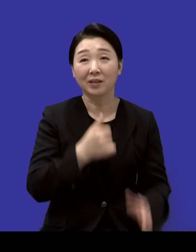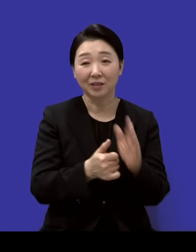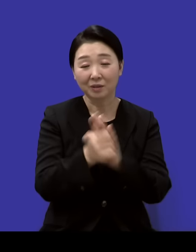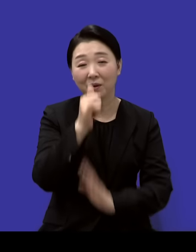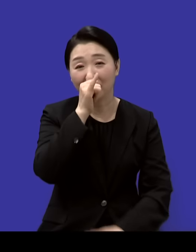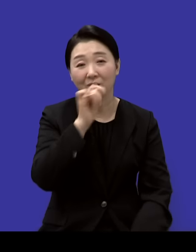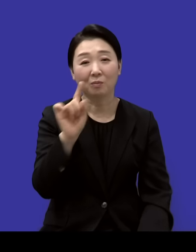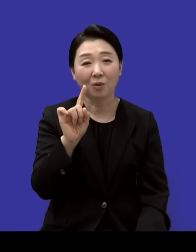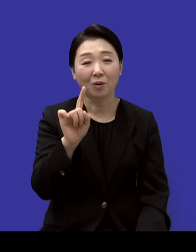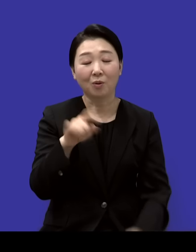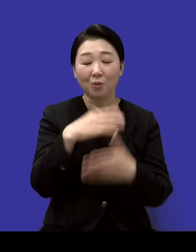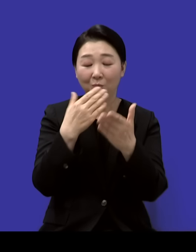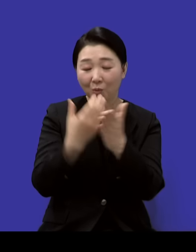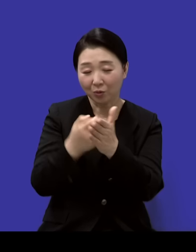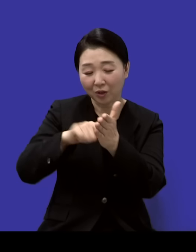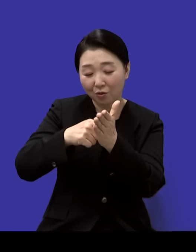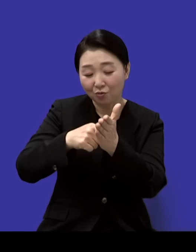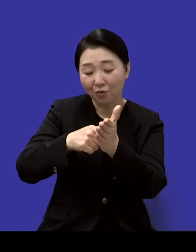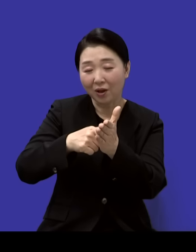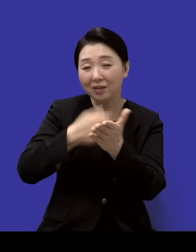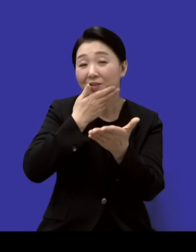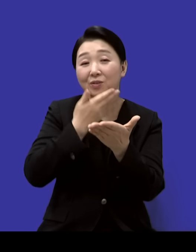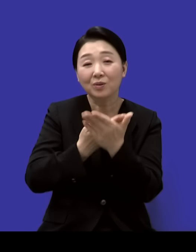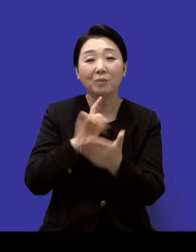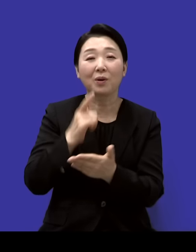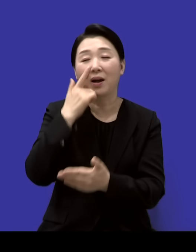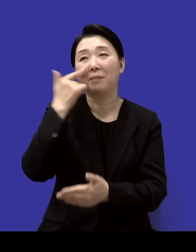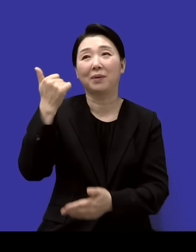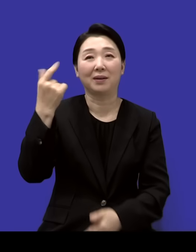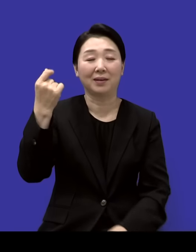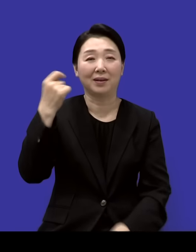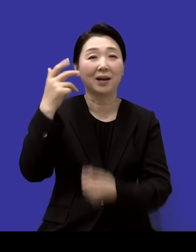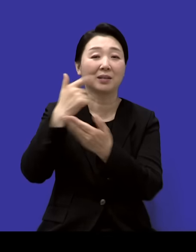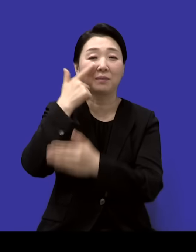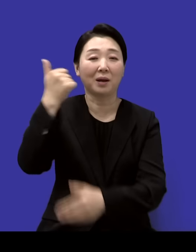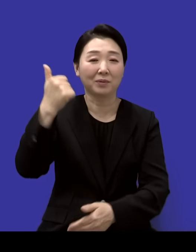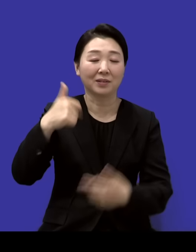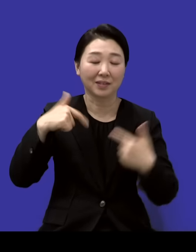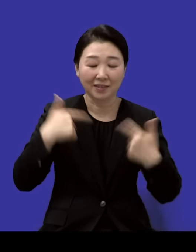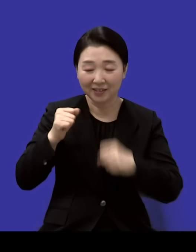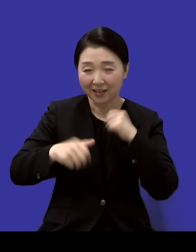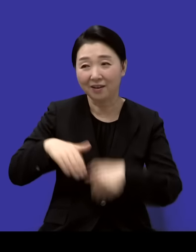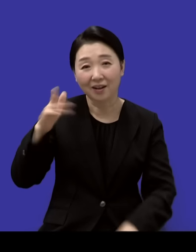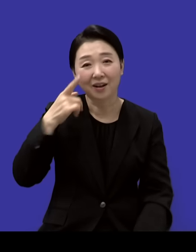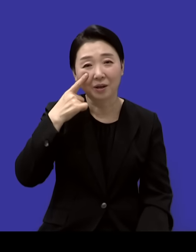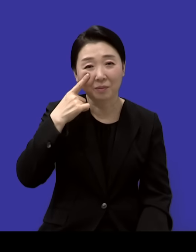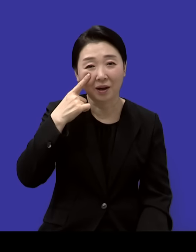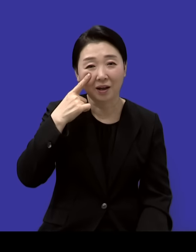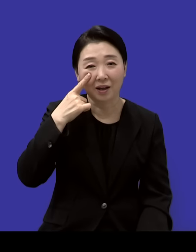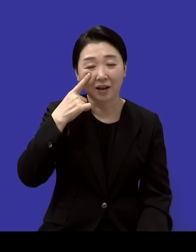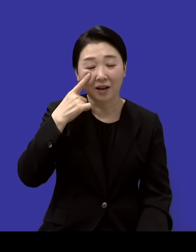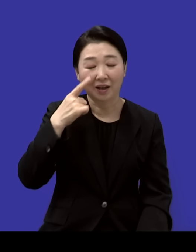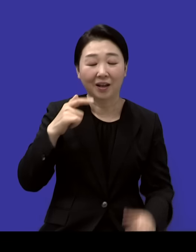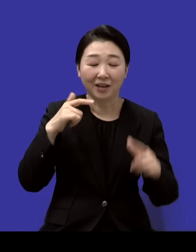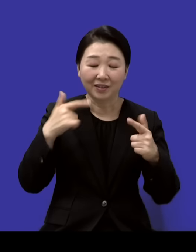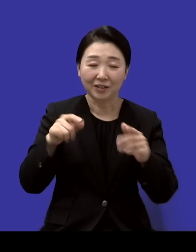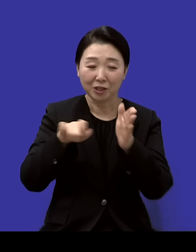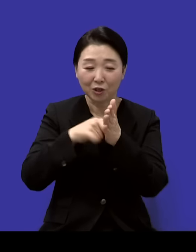그 모든 것의 키를 가진 분이 우리의 아버지시라는 거. 그리고 그분께 언제나 달려가면 그 키로